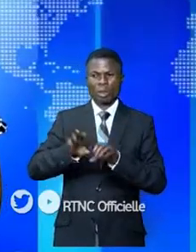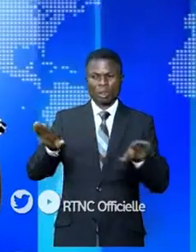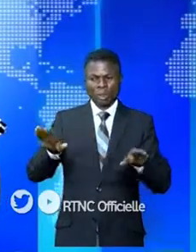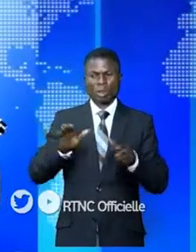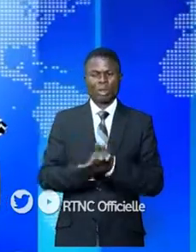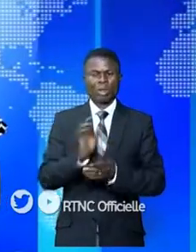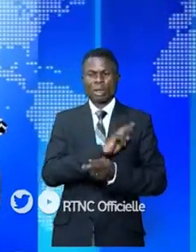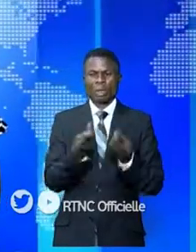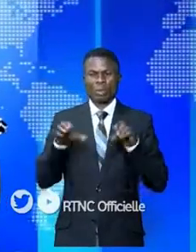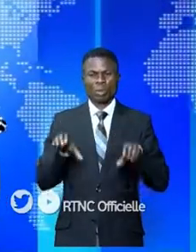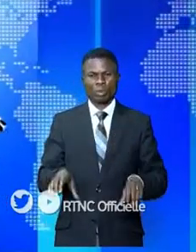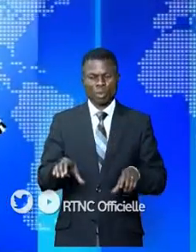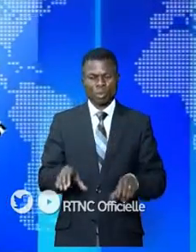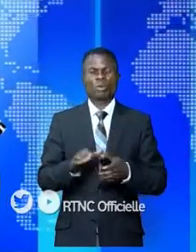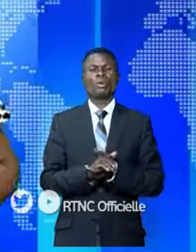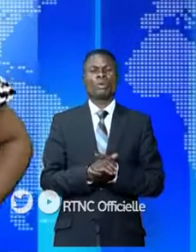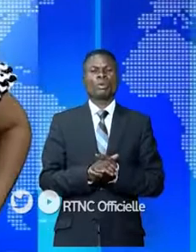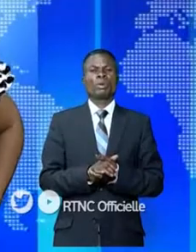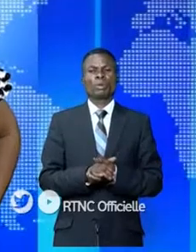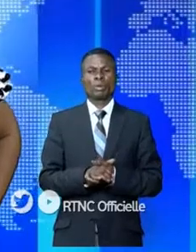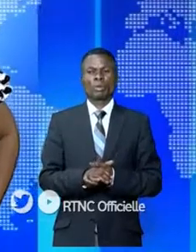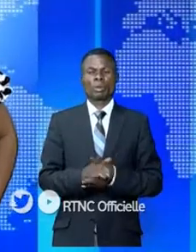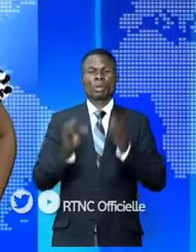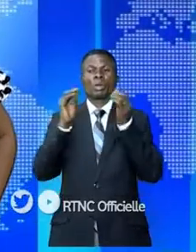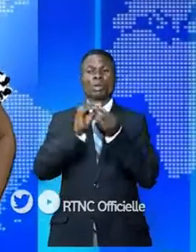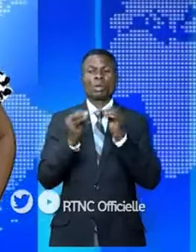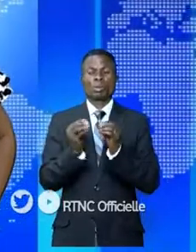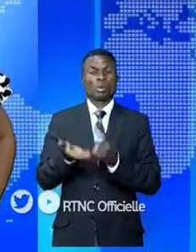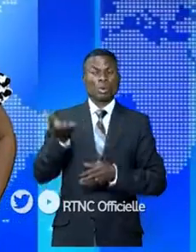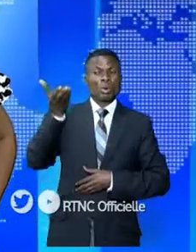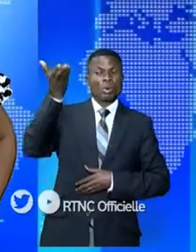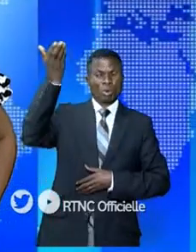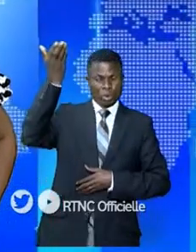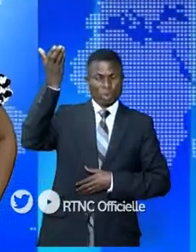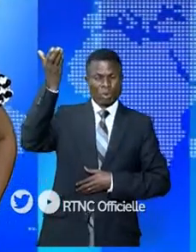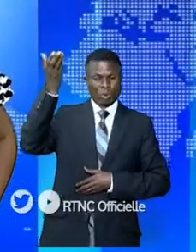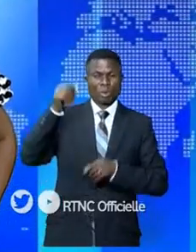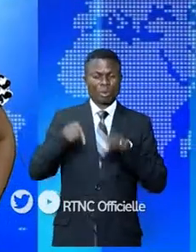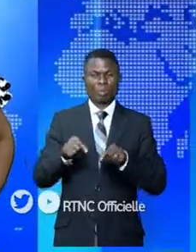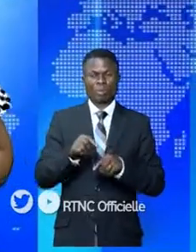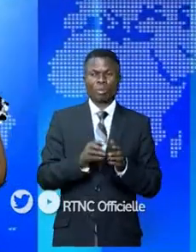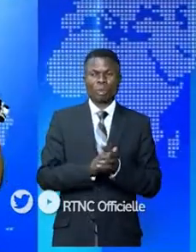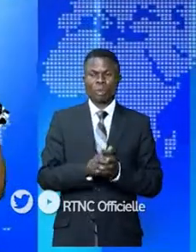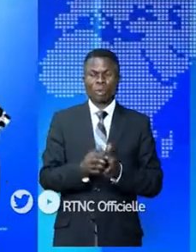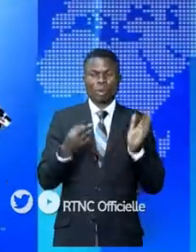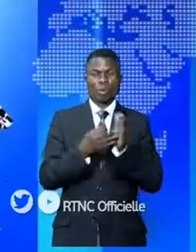COVID-19 en République démocratique du Congo. La courbe est toujours ascendante. Le pays compte à ce jour